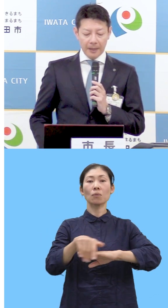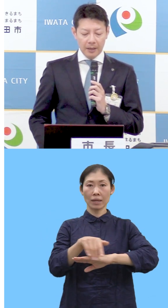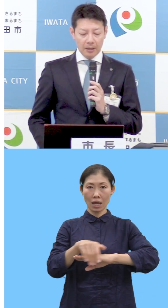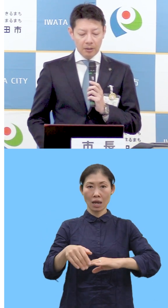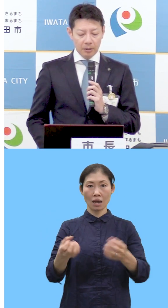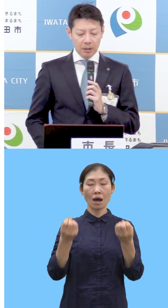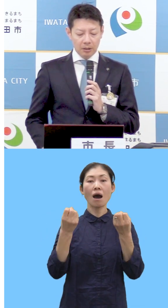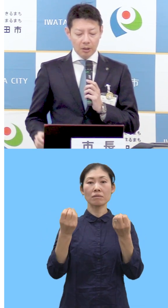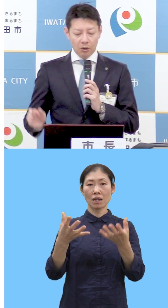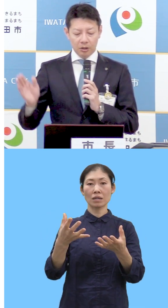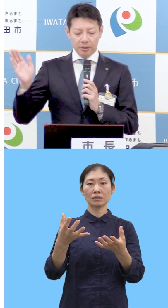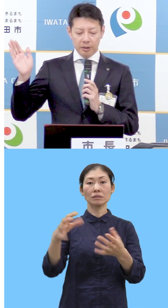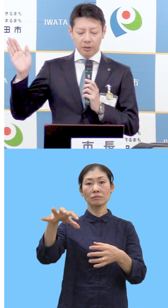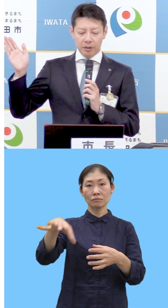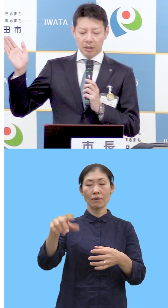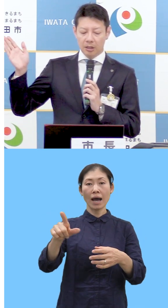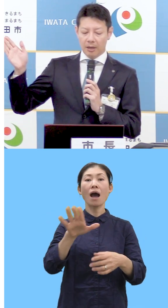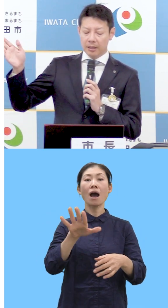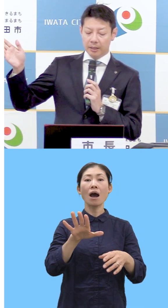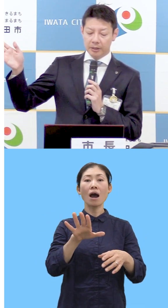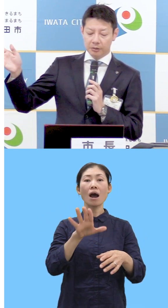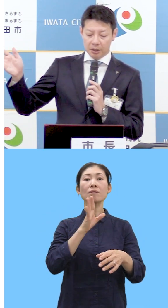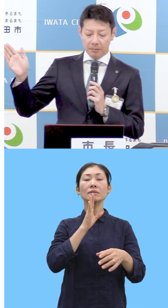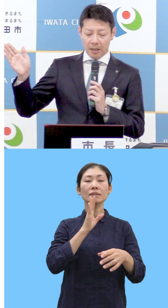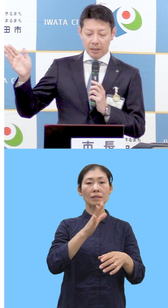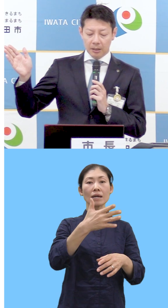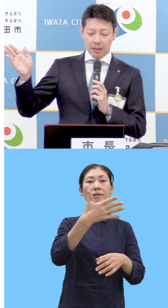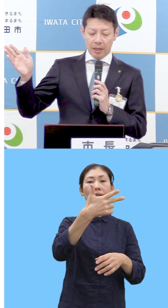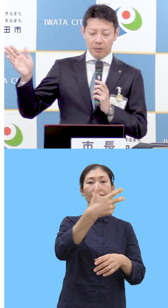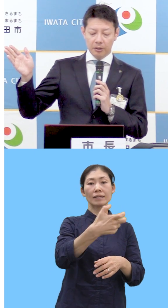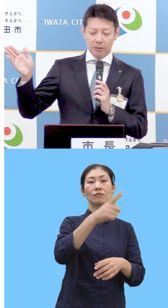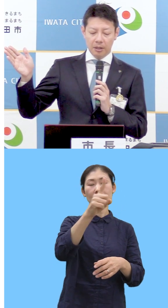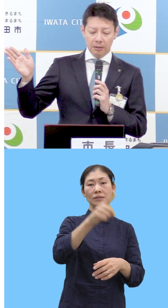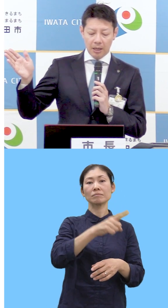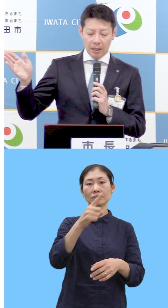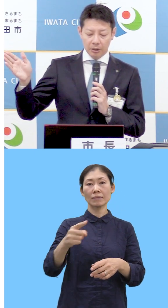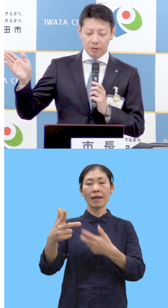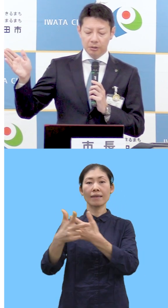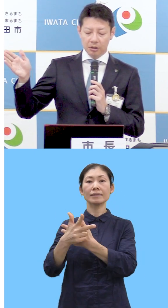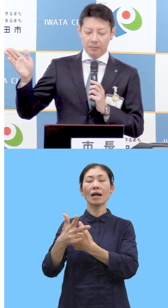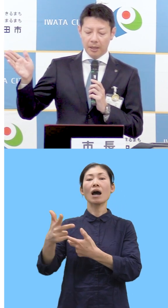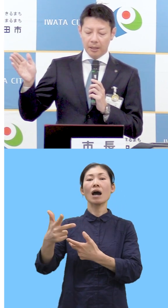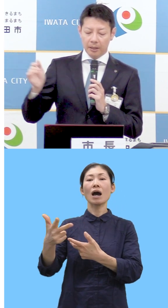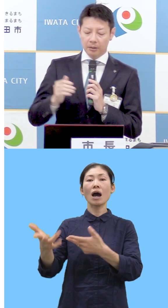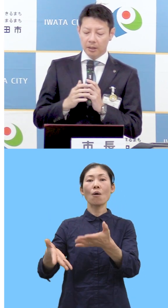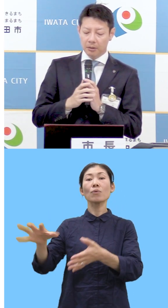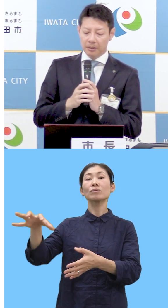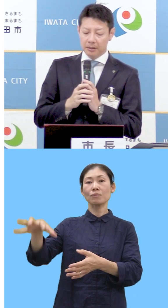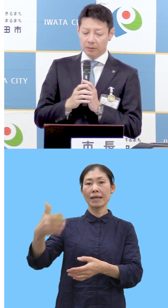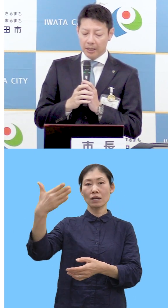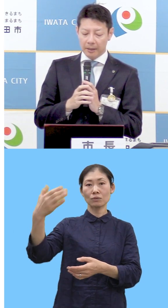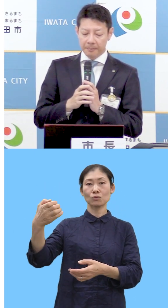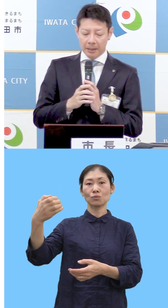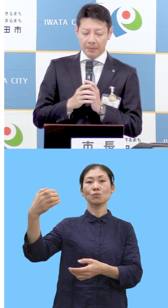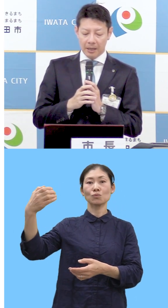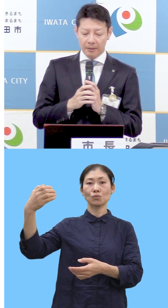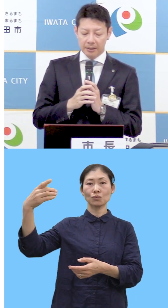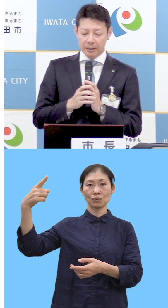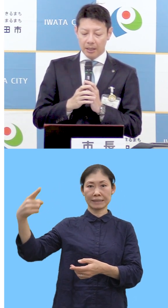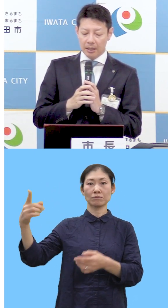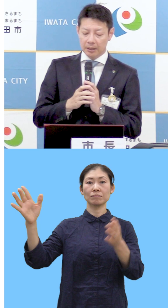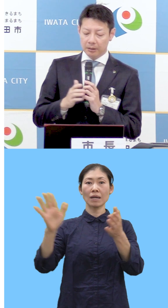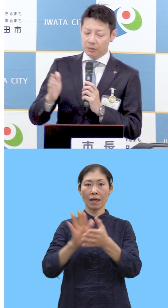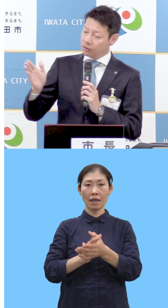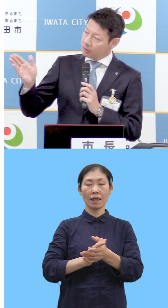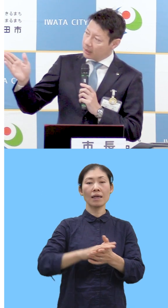ね、北部幼稚園には71名、北保育園には99名が通っておりますので、合わ